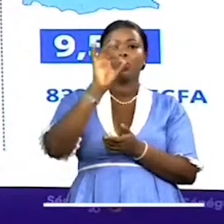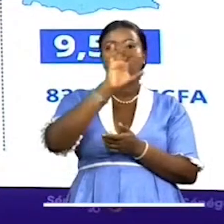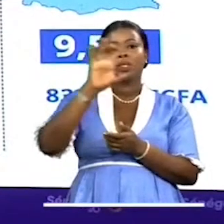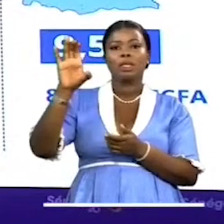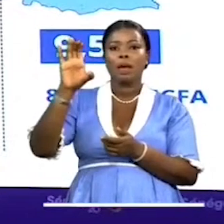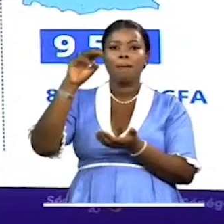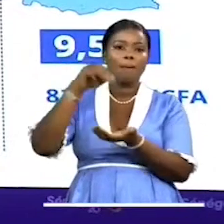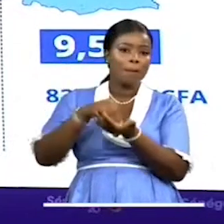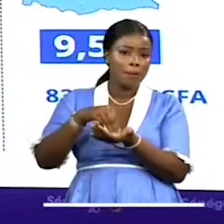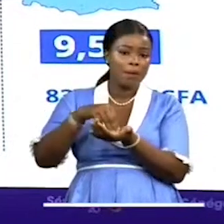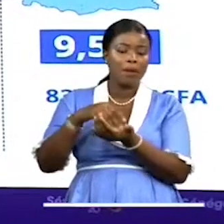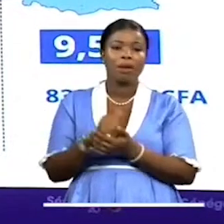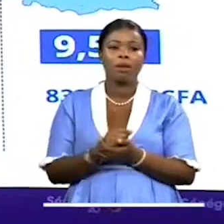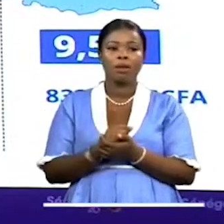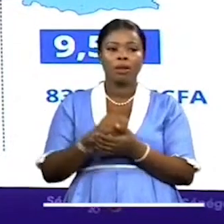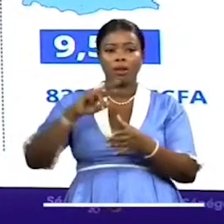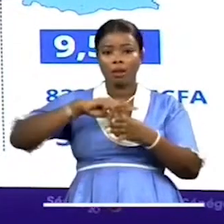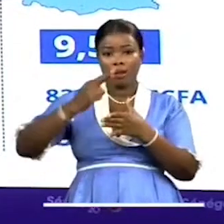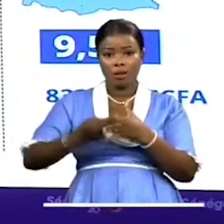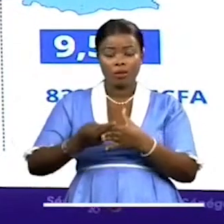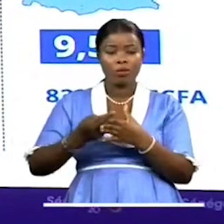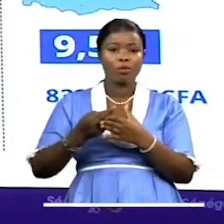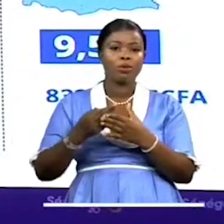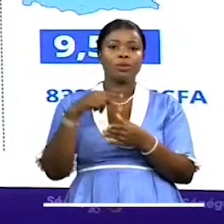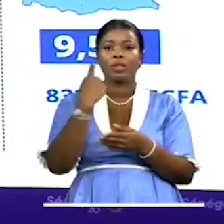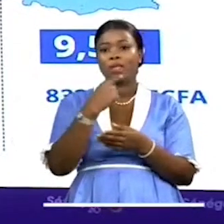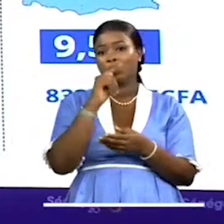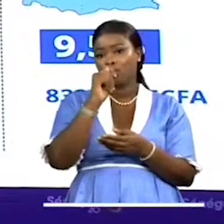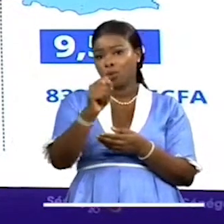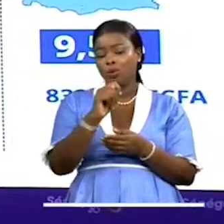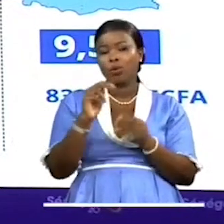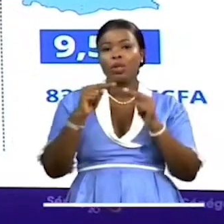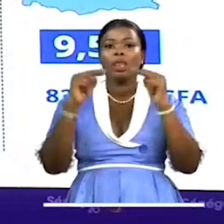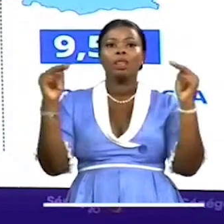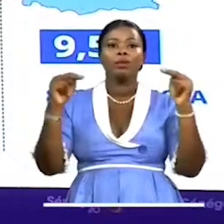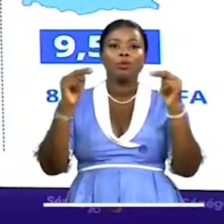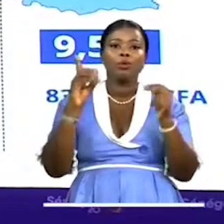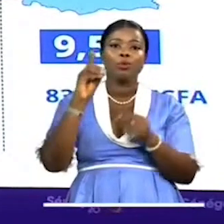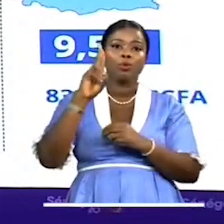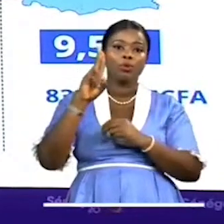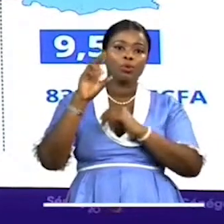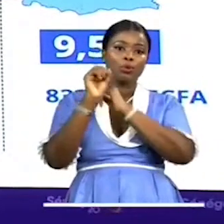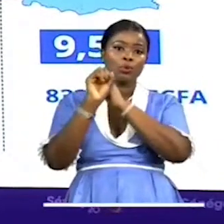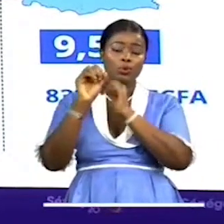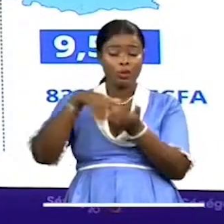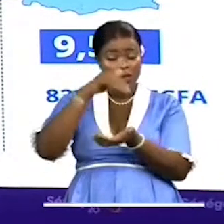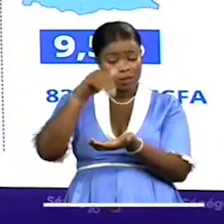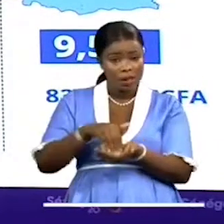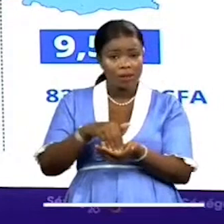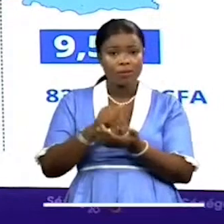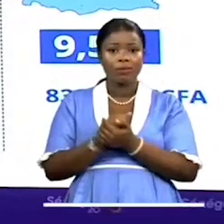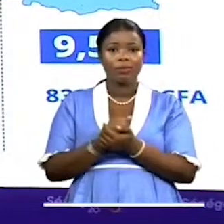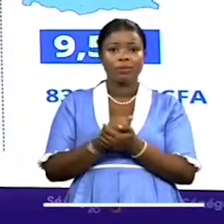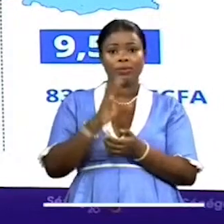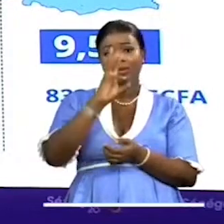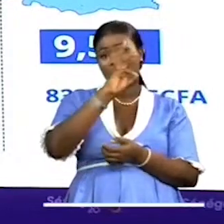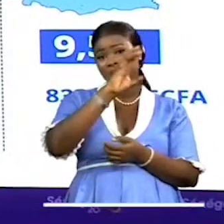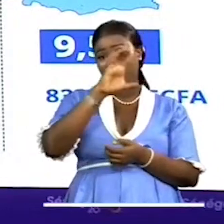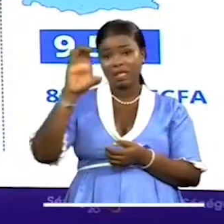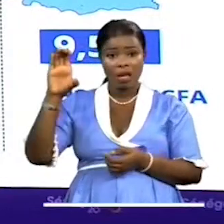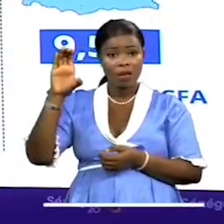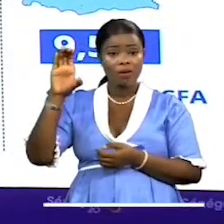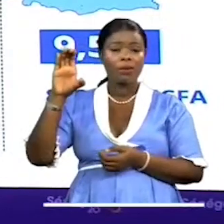les régions qui sont au au au niveau du centre entre les deux barres nous en sommes à 600 plus de